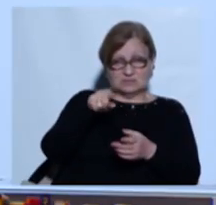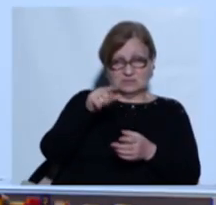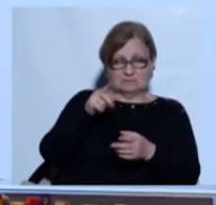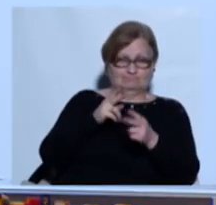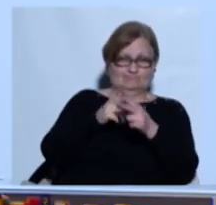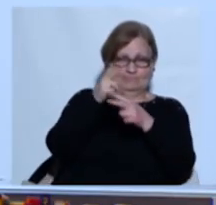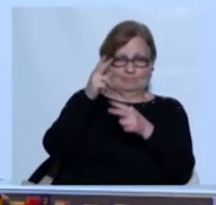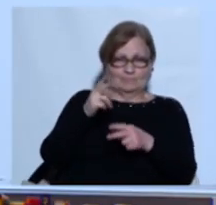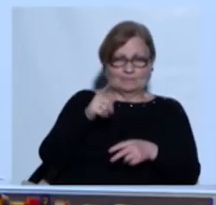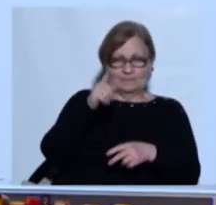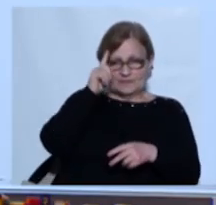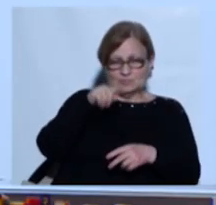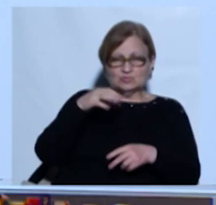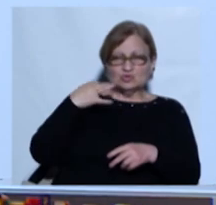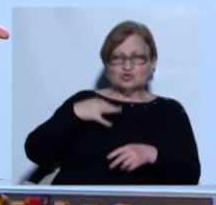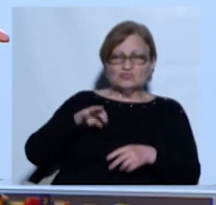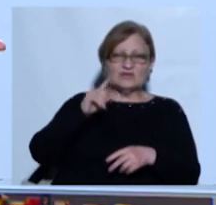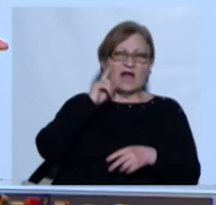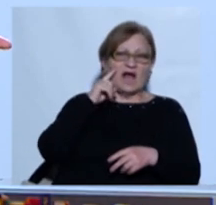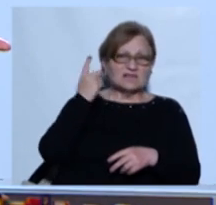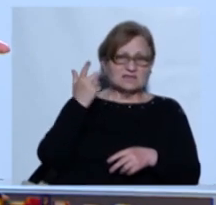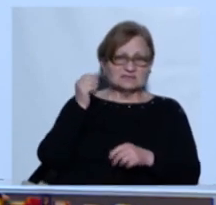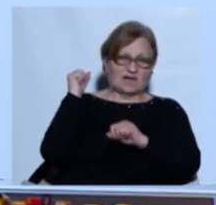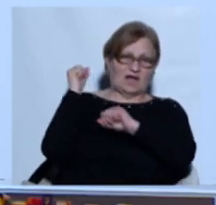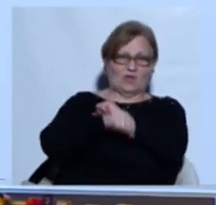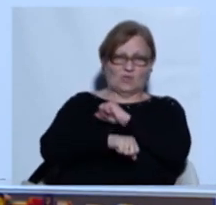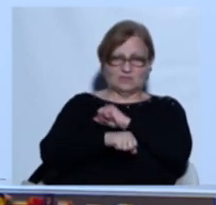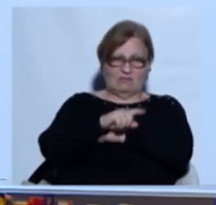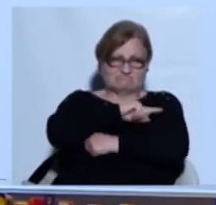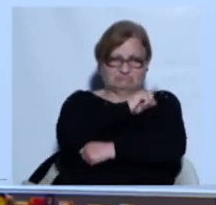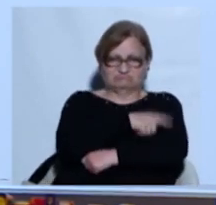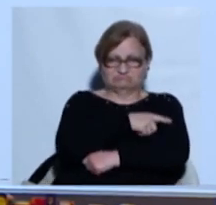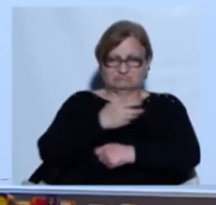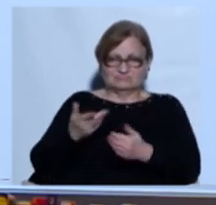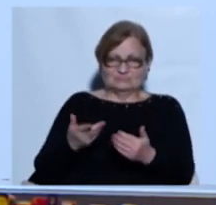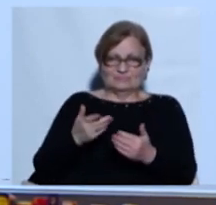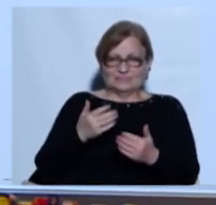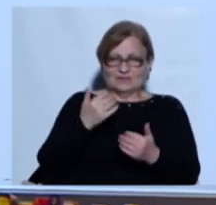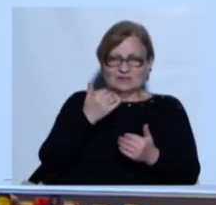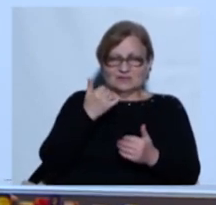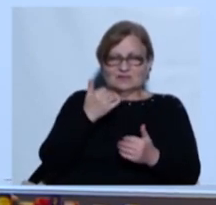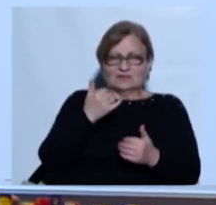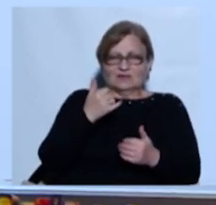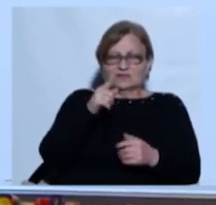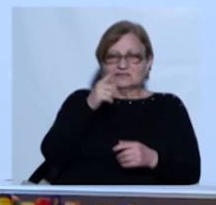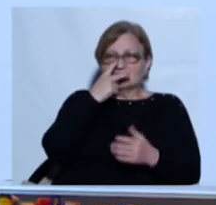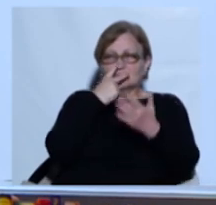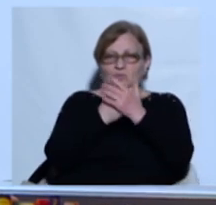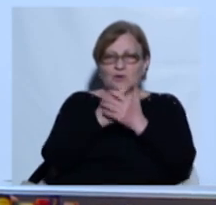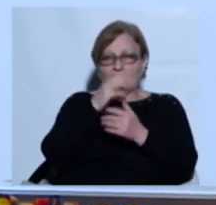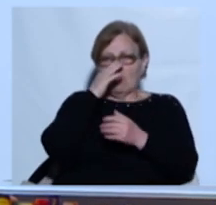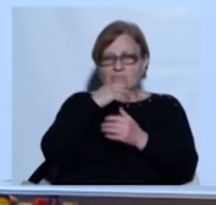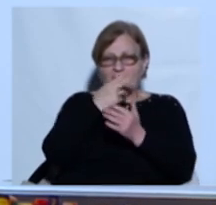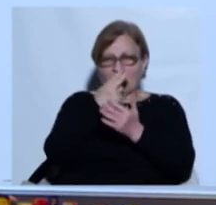შვილი ყოველთვის უფრო ღონიერია. ნუ შვილი ერევა, ხო, აქაც და აი ეს სცენა, როგორ ადის დამარცხებული მამა